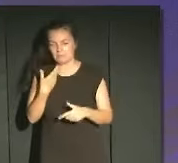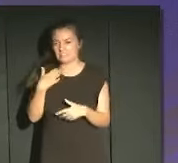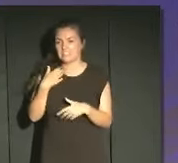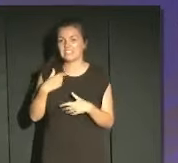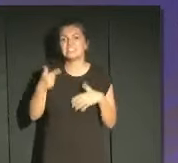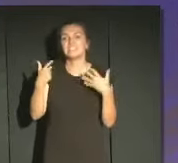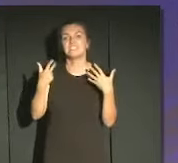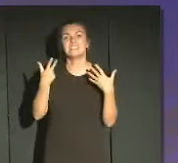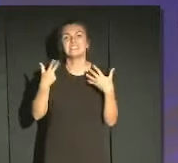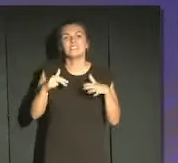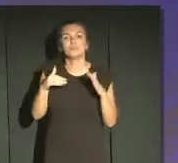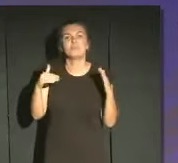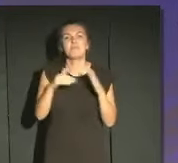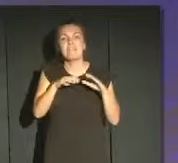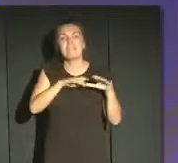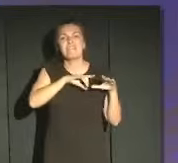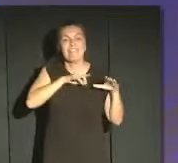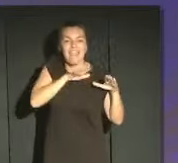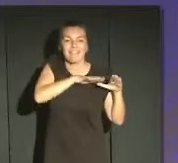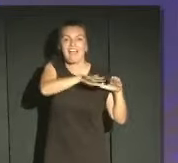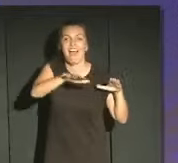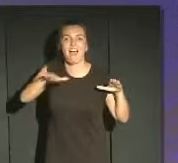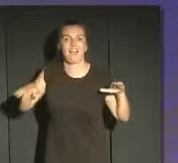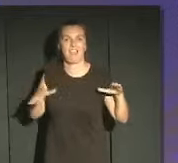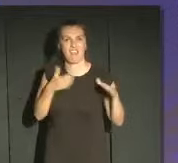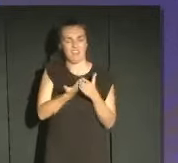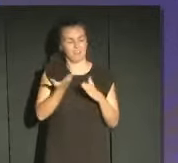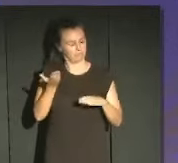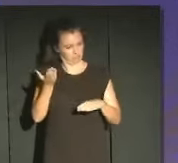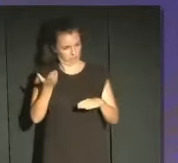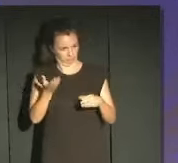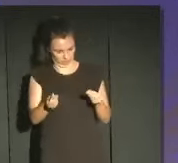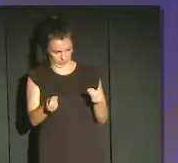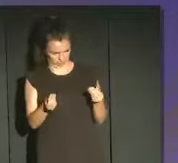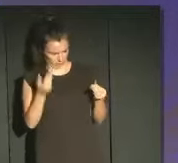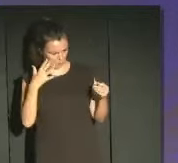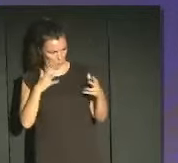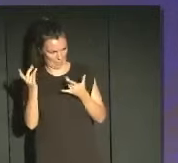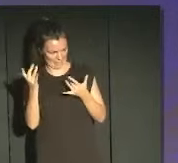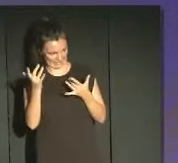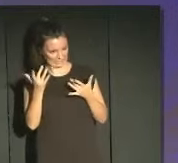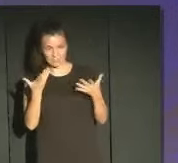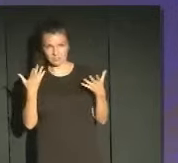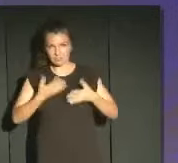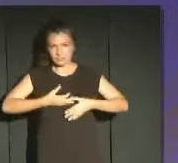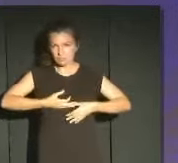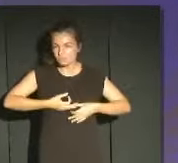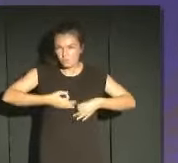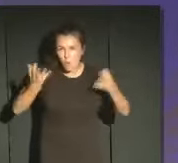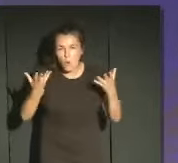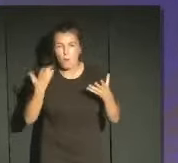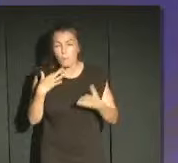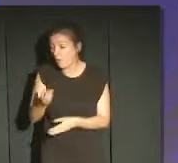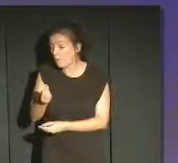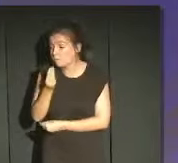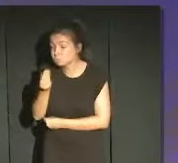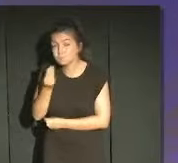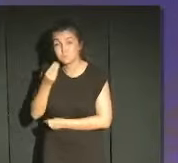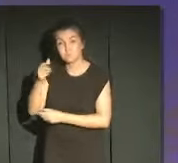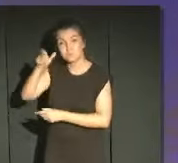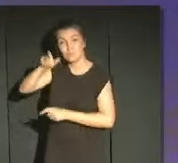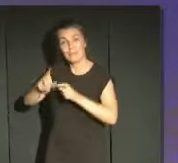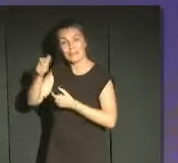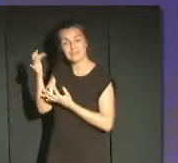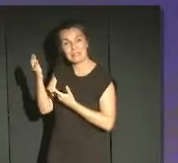hectares mais il faudrait même pas 10 % de ça pour assurer la souveraineté alimentaire de toute la Martinique pour nourrir l'ensemble des martiniquises et des